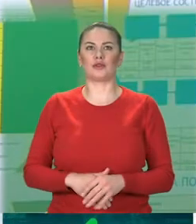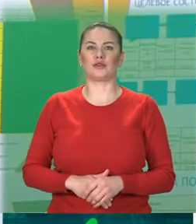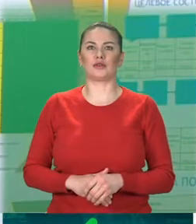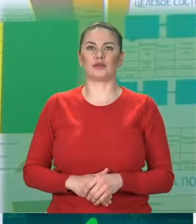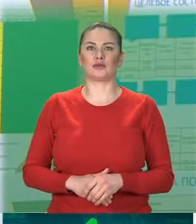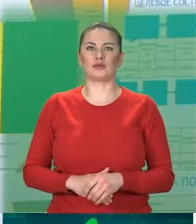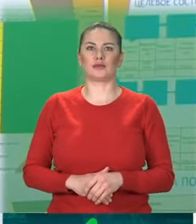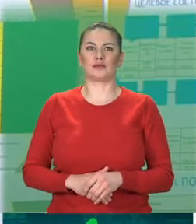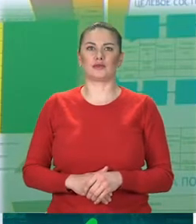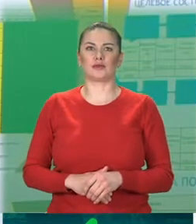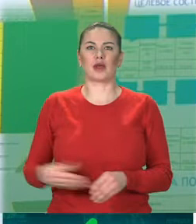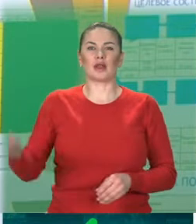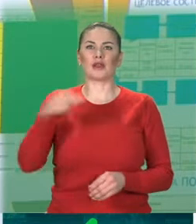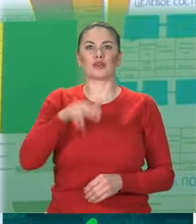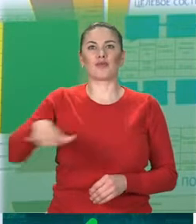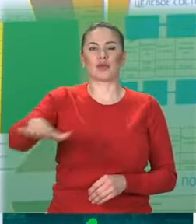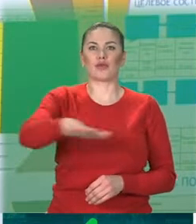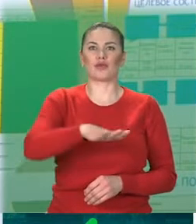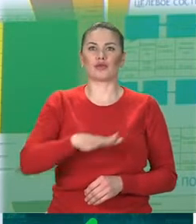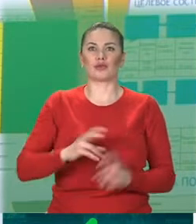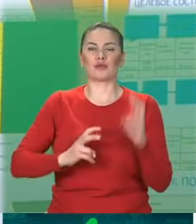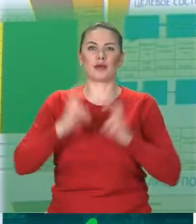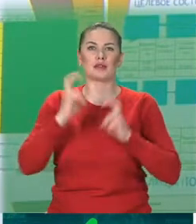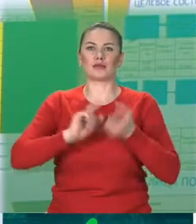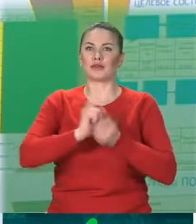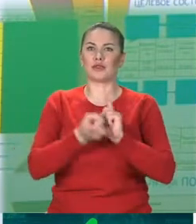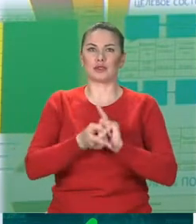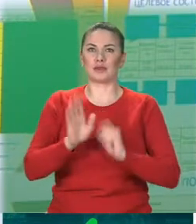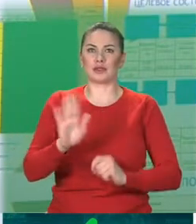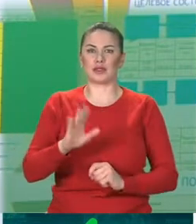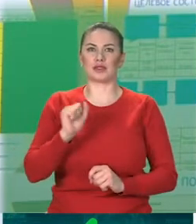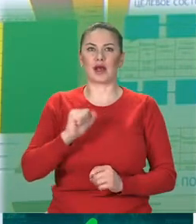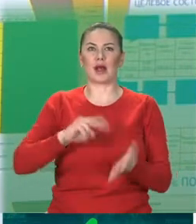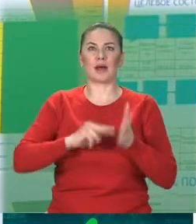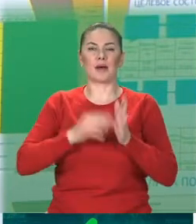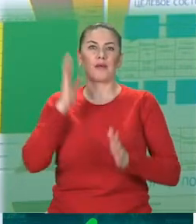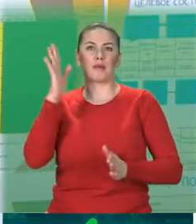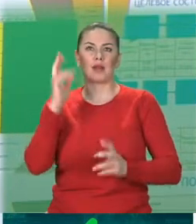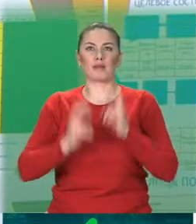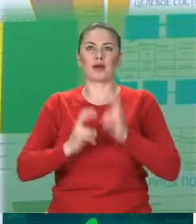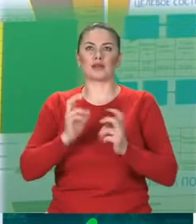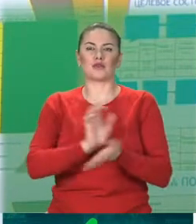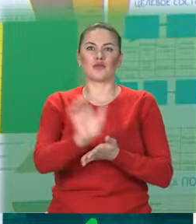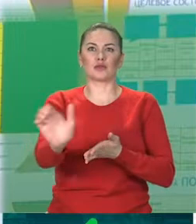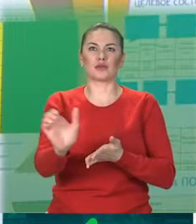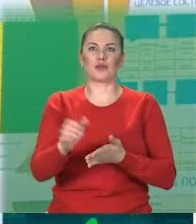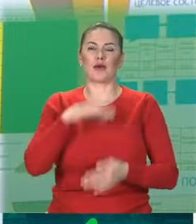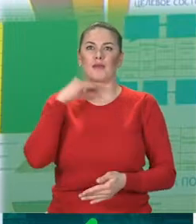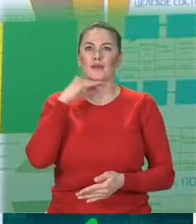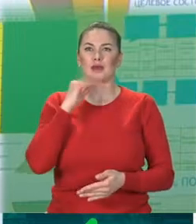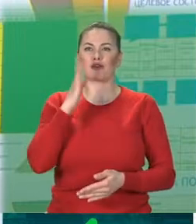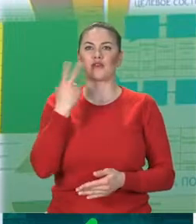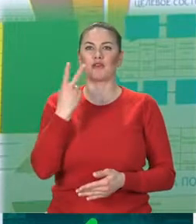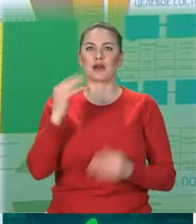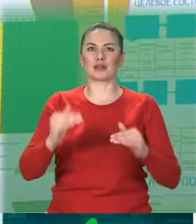Наши площади производственные, они не изменились. А план производства мяса на 2020 год относительно 2019 в два